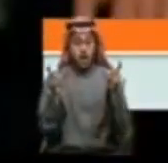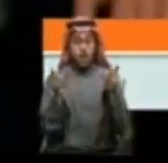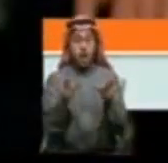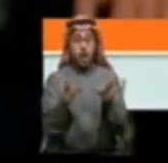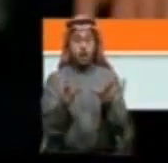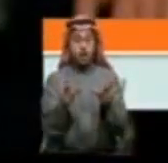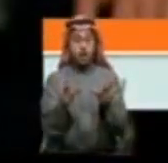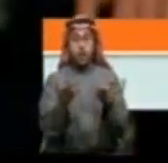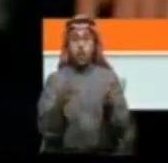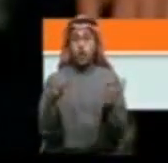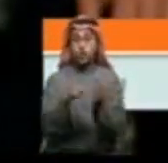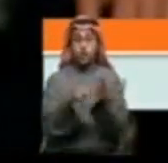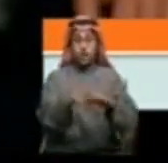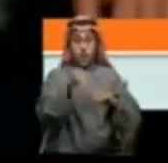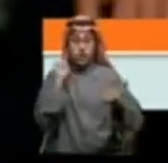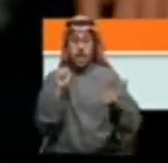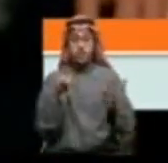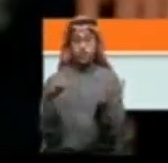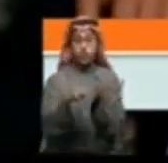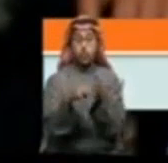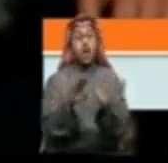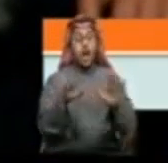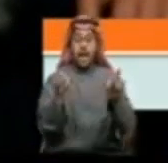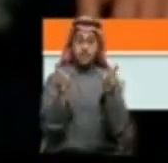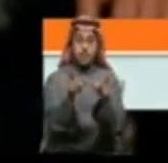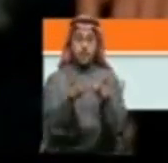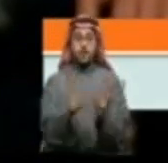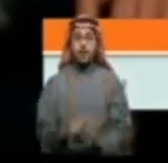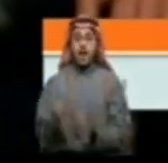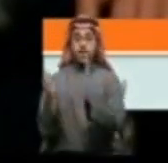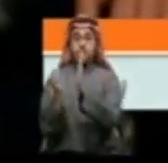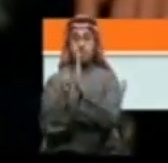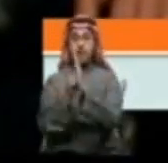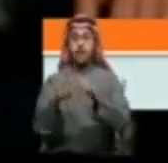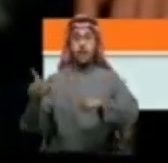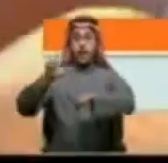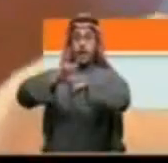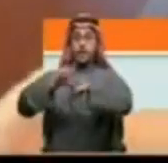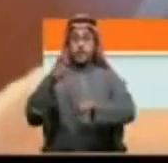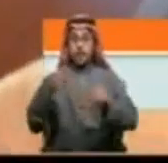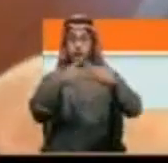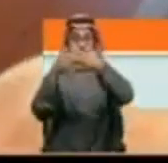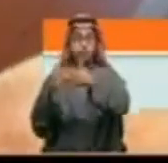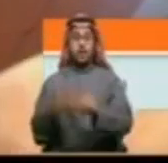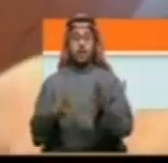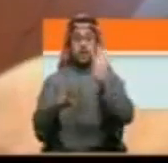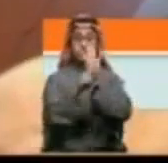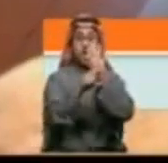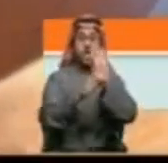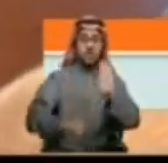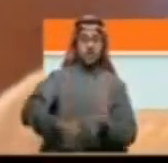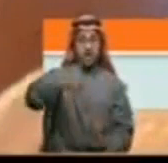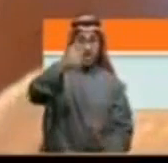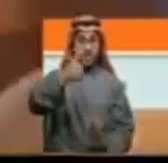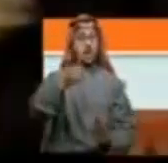هناك حتى مع سحب قواتها. وكان البيت الأبيض قد أعلن أن الانتصار على داعش في سوريا